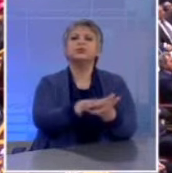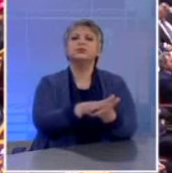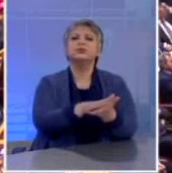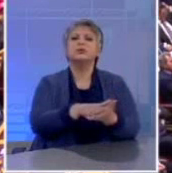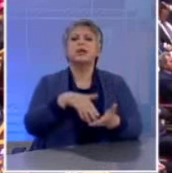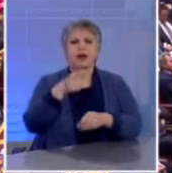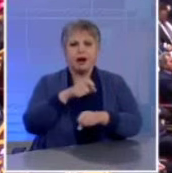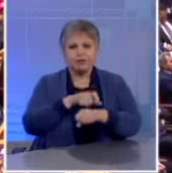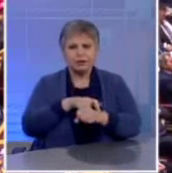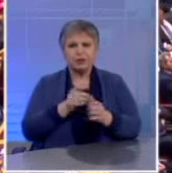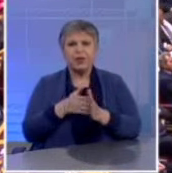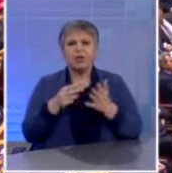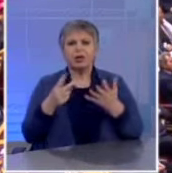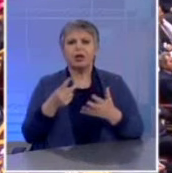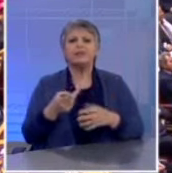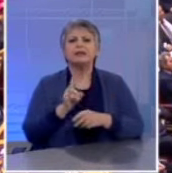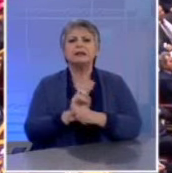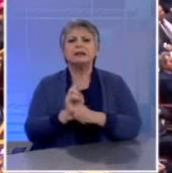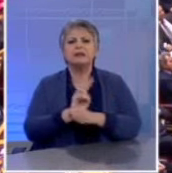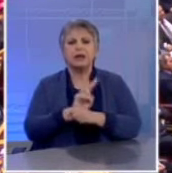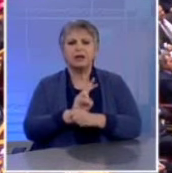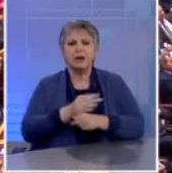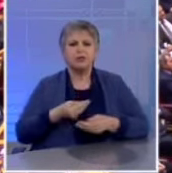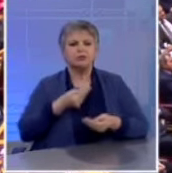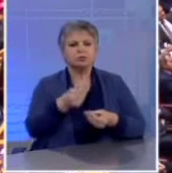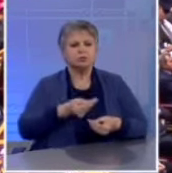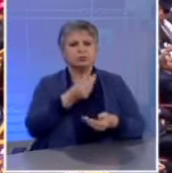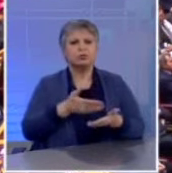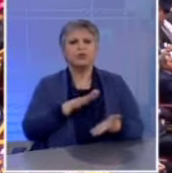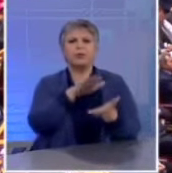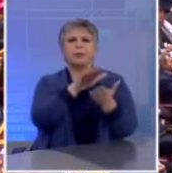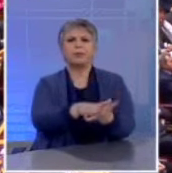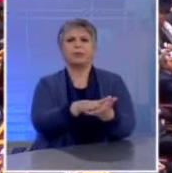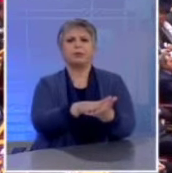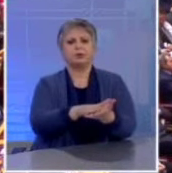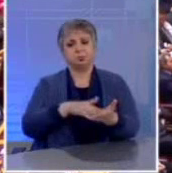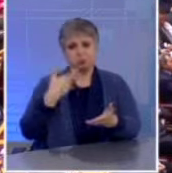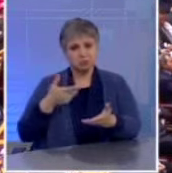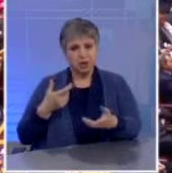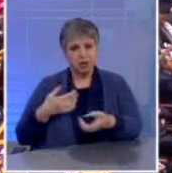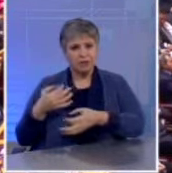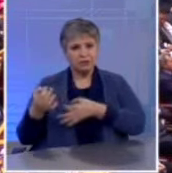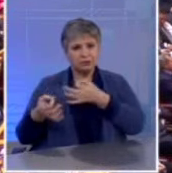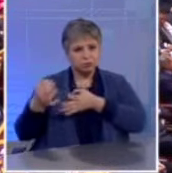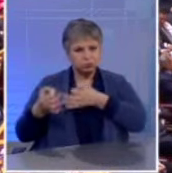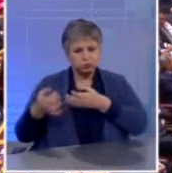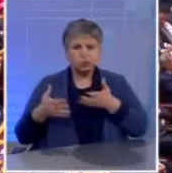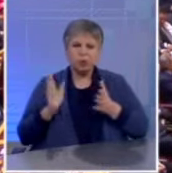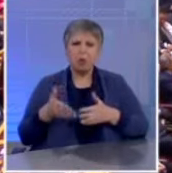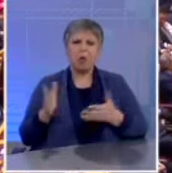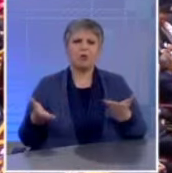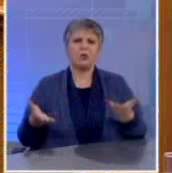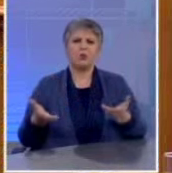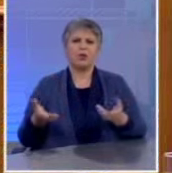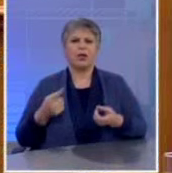που καταθέτω στα πρακτικά. Μιλάμε με στοιχεία και θα κάνουμε το διάλογο όσο θέλετε. Έλεγε λοιπόν τότε η Ένωση Δικαστών και